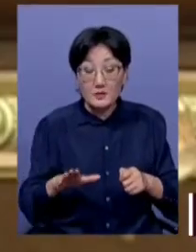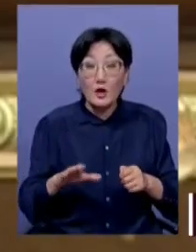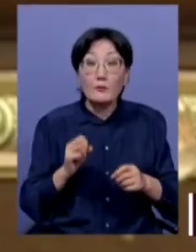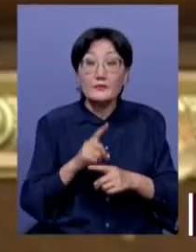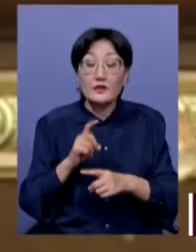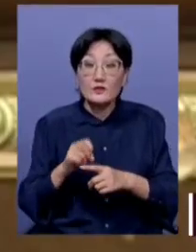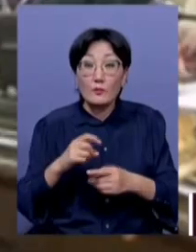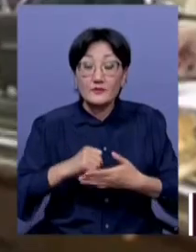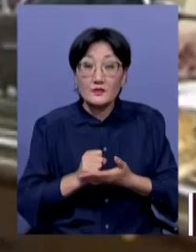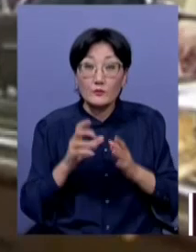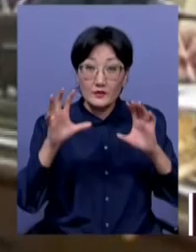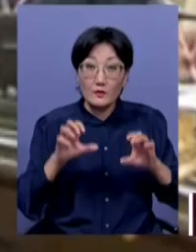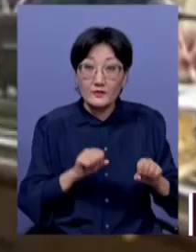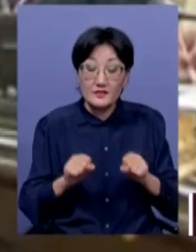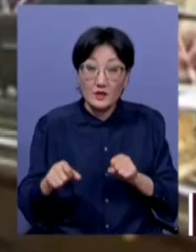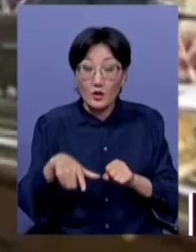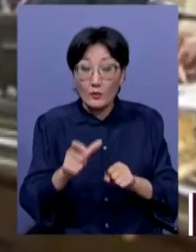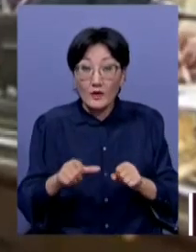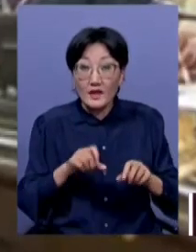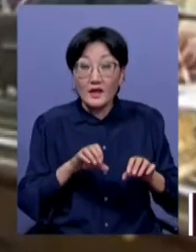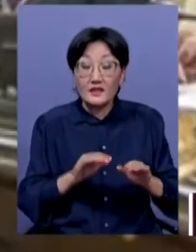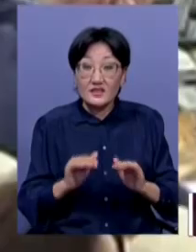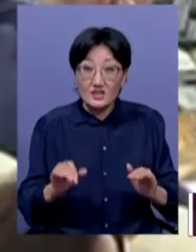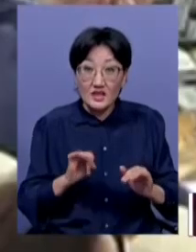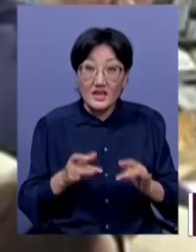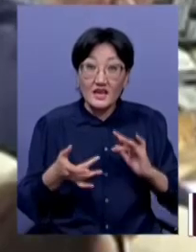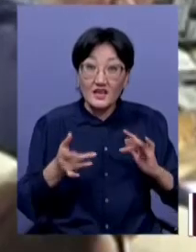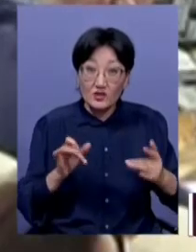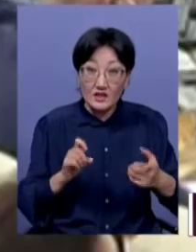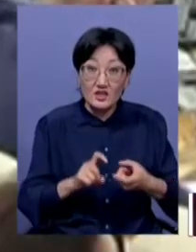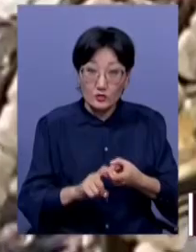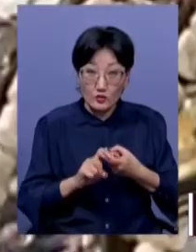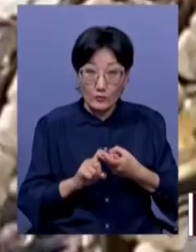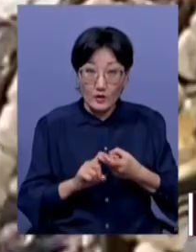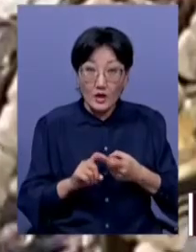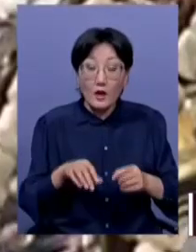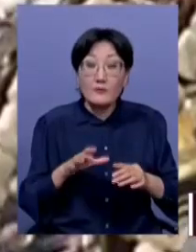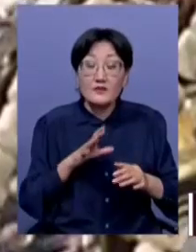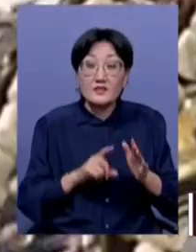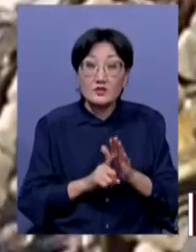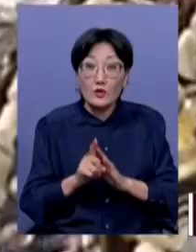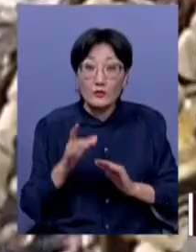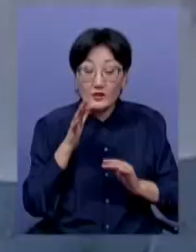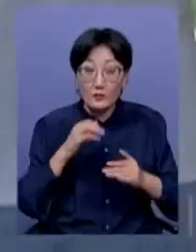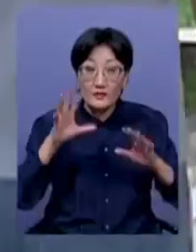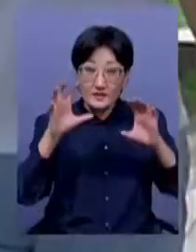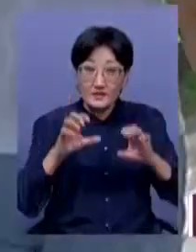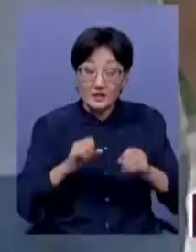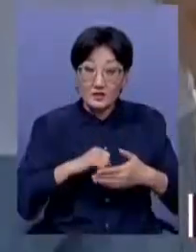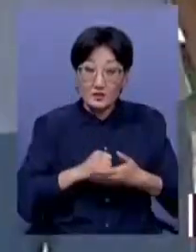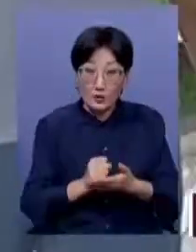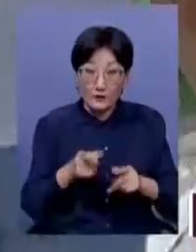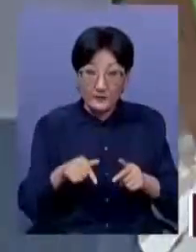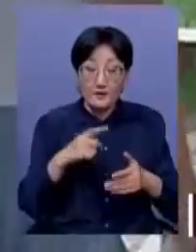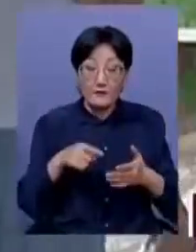поручил принять закон по защите граждан и детей от интернет-травли. Глава государства отметил, что пришло время принять законодательные меры в